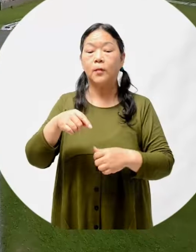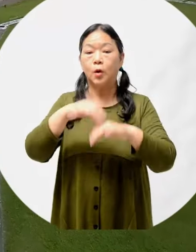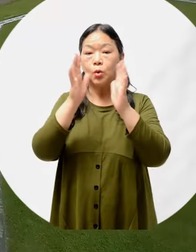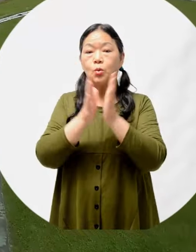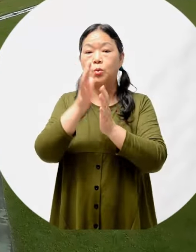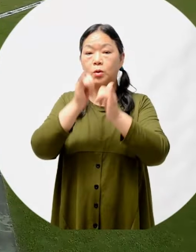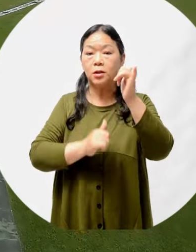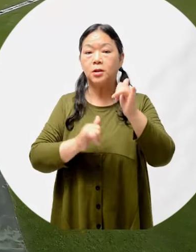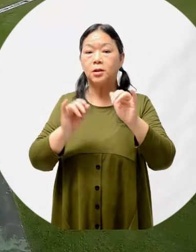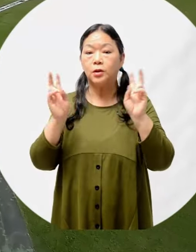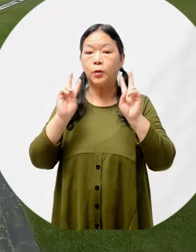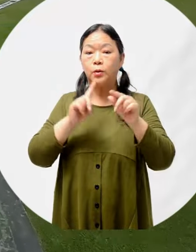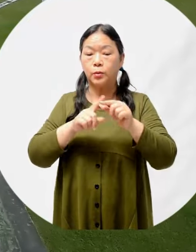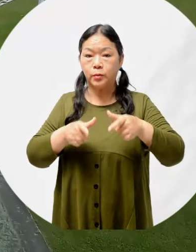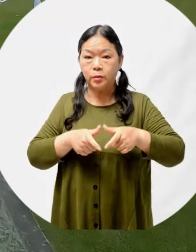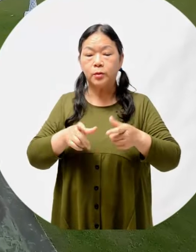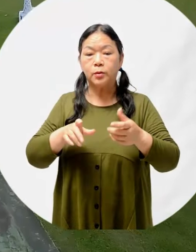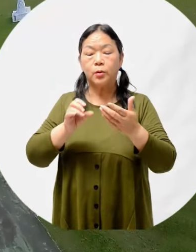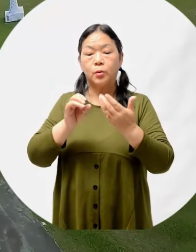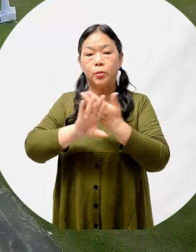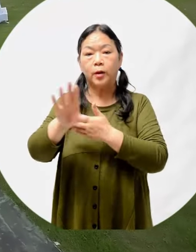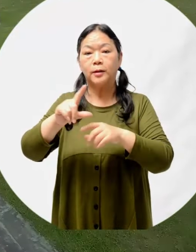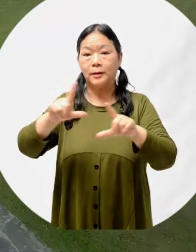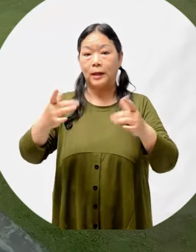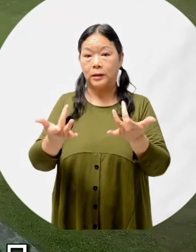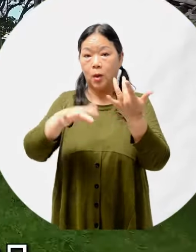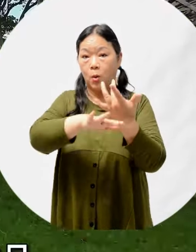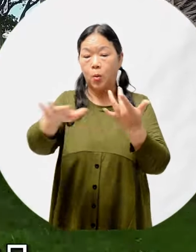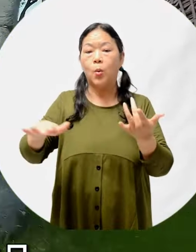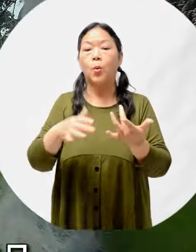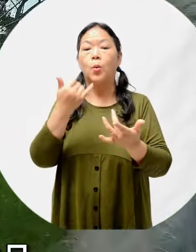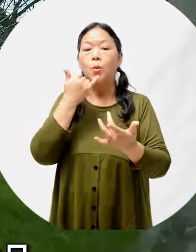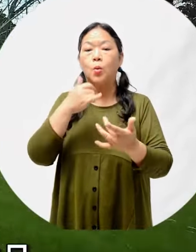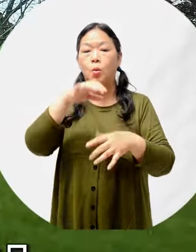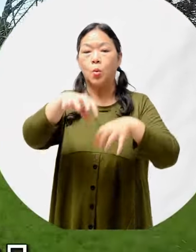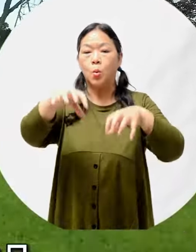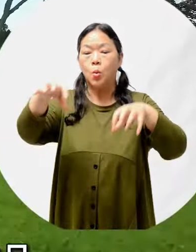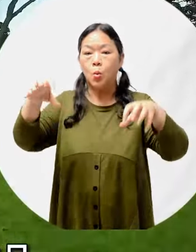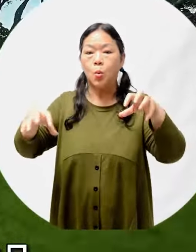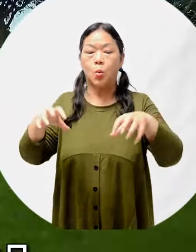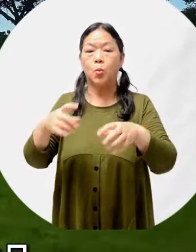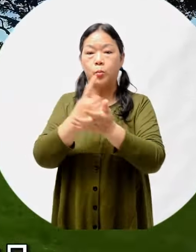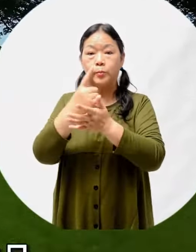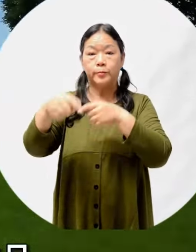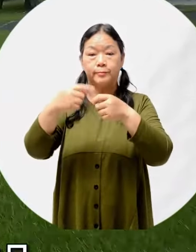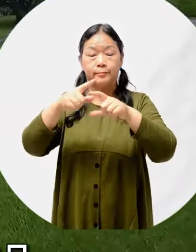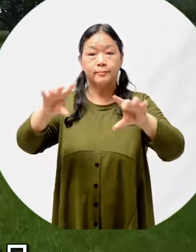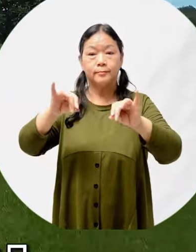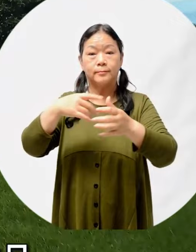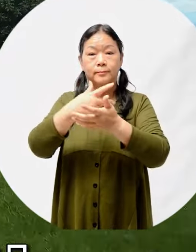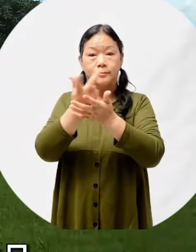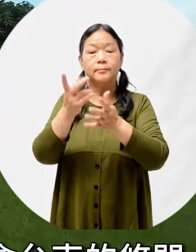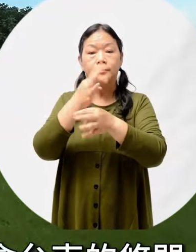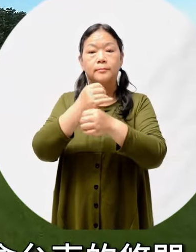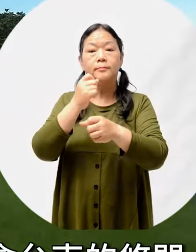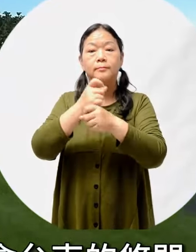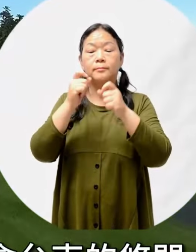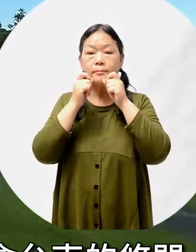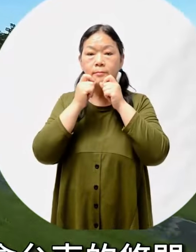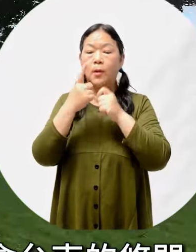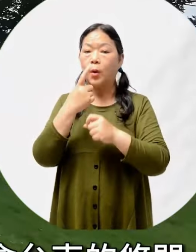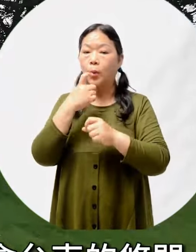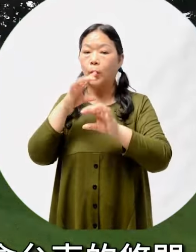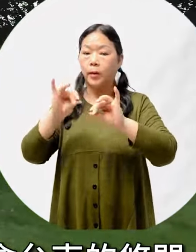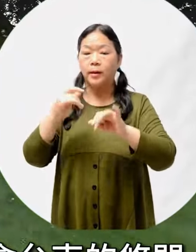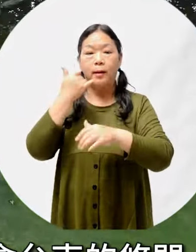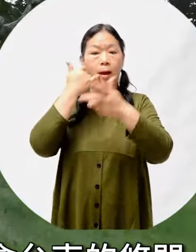位于本站的都立游客中心户外广大的草原，错落有致地摆放每年大地艺术节的作品，在